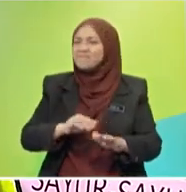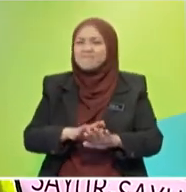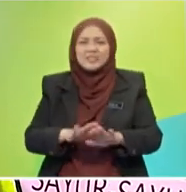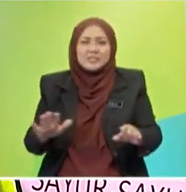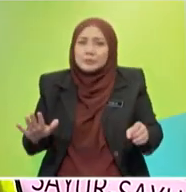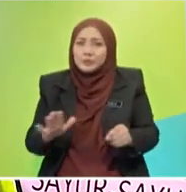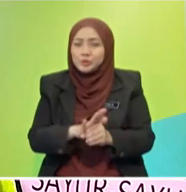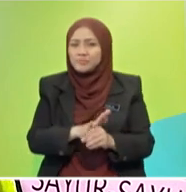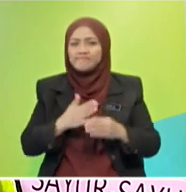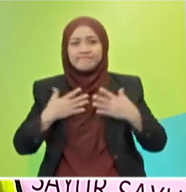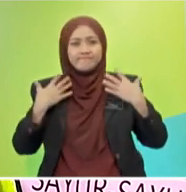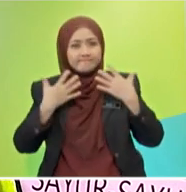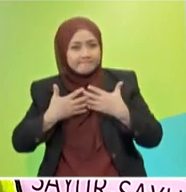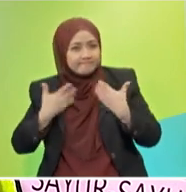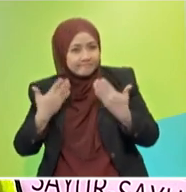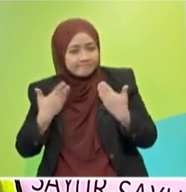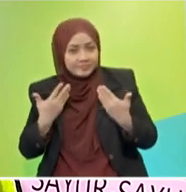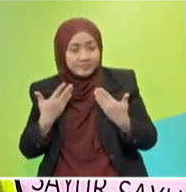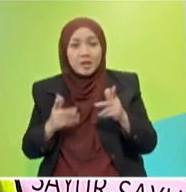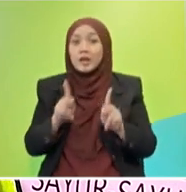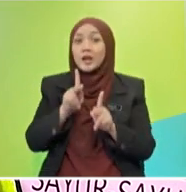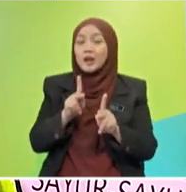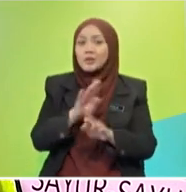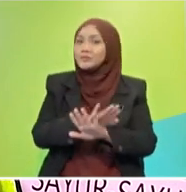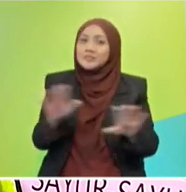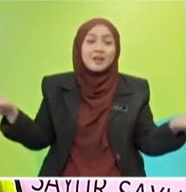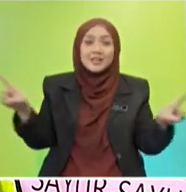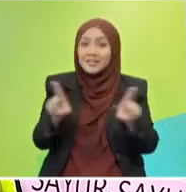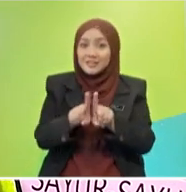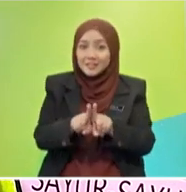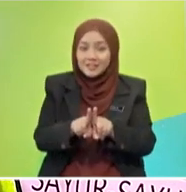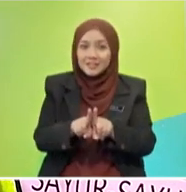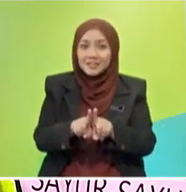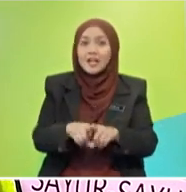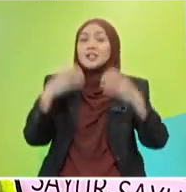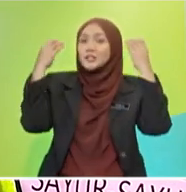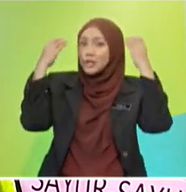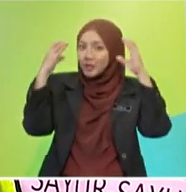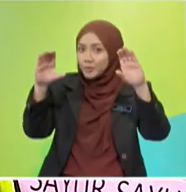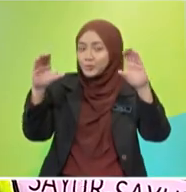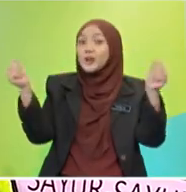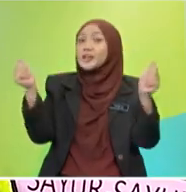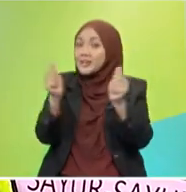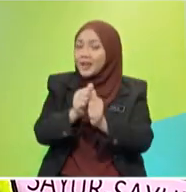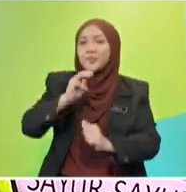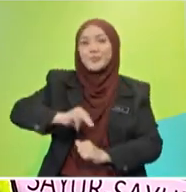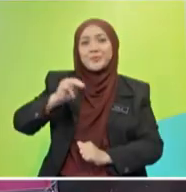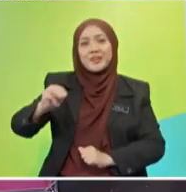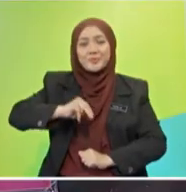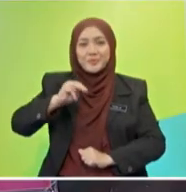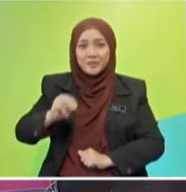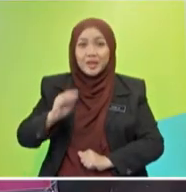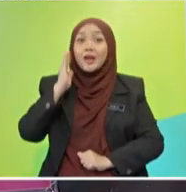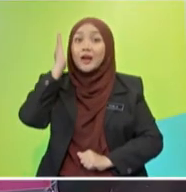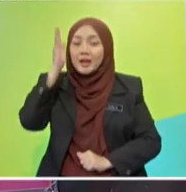kalau kita tak bersama dengan murid-murid dari sekolah Cikgu jadi saya tidak kenalkan murid-murid